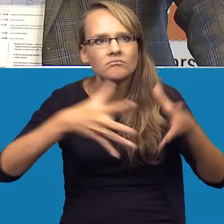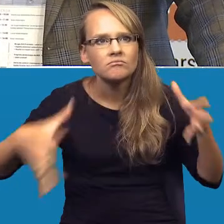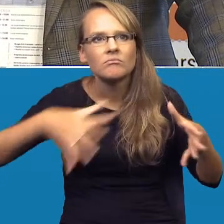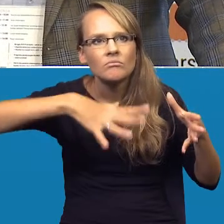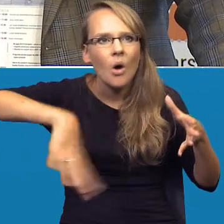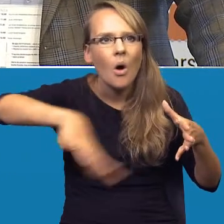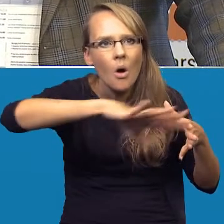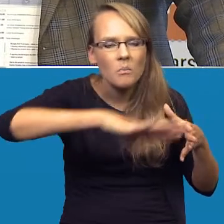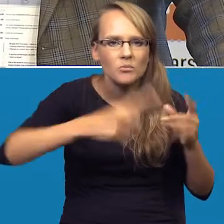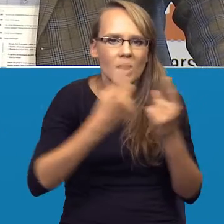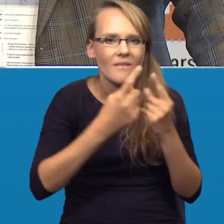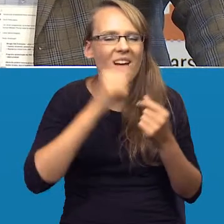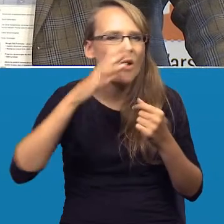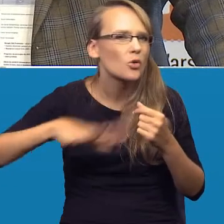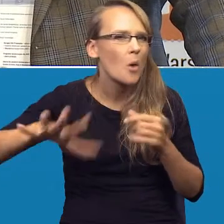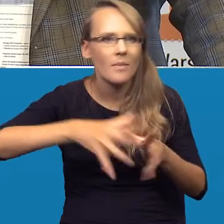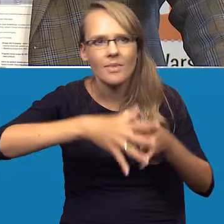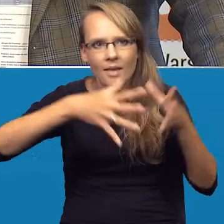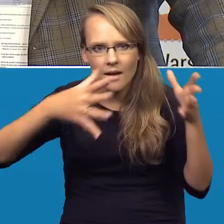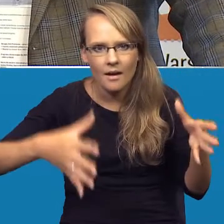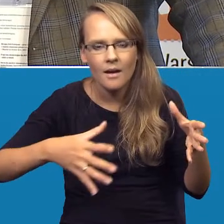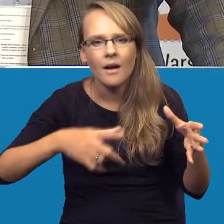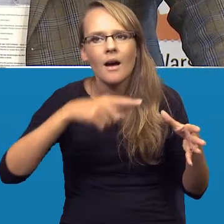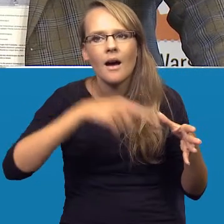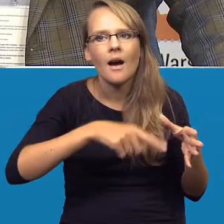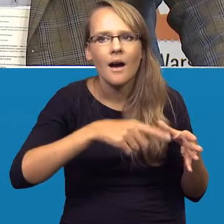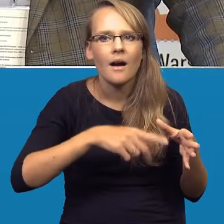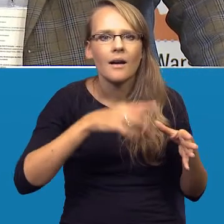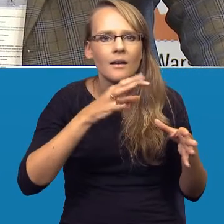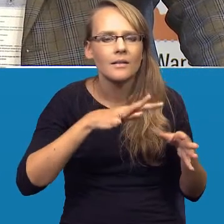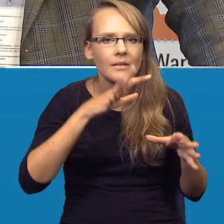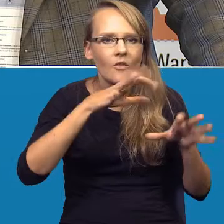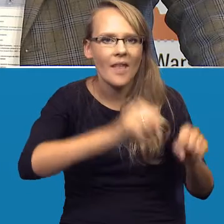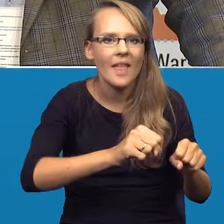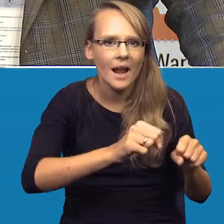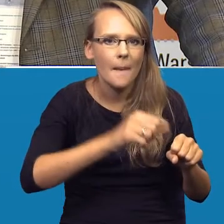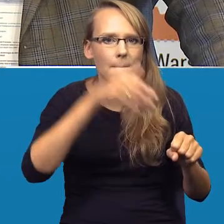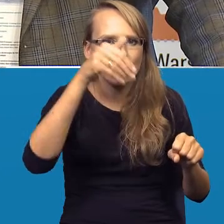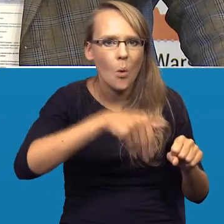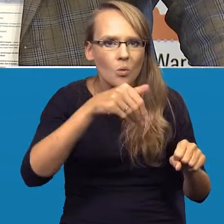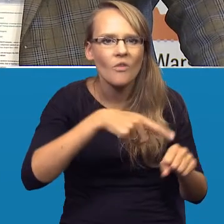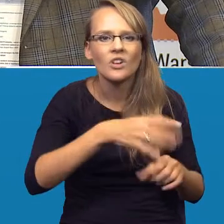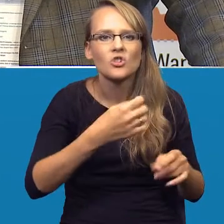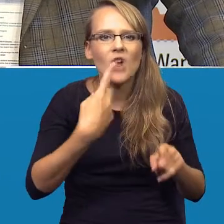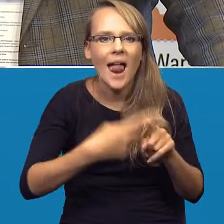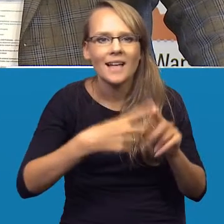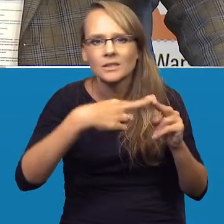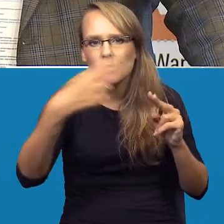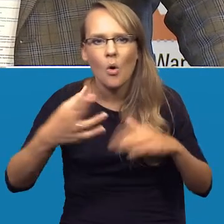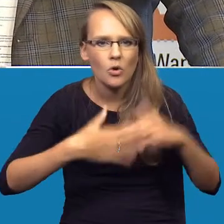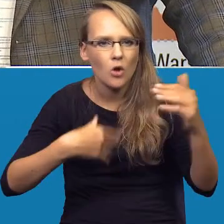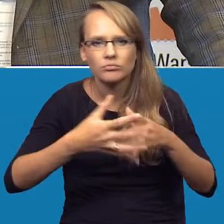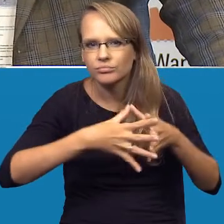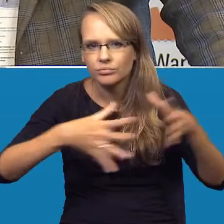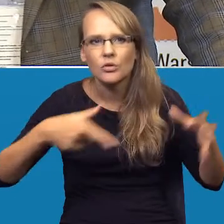obiekcie przemysłowym w Europie. Natomiast po rozbudowie Kwatery Południowej, w tej chwili się rozbudowuje Żelazny Most, będzie to największy obiekt